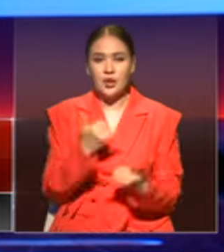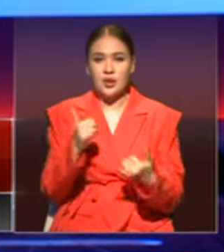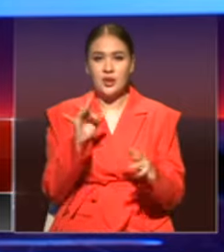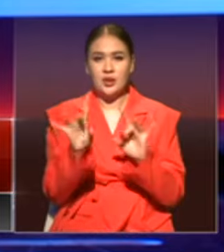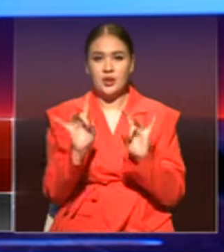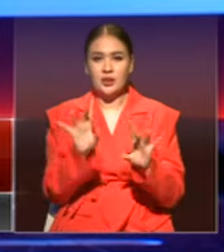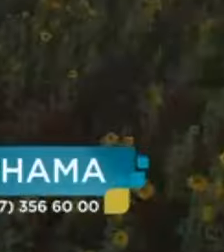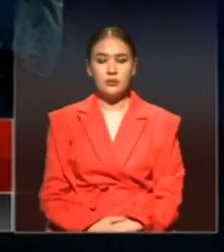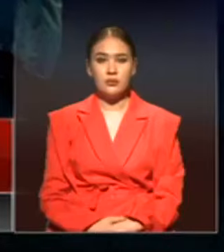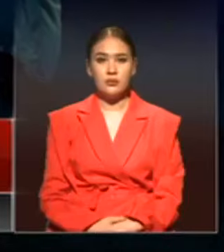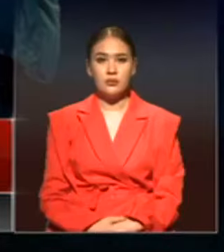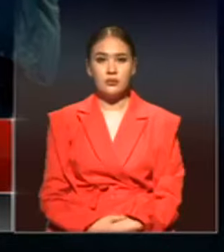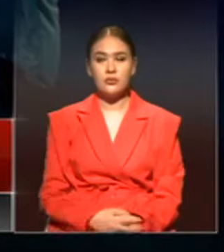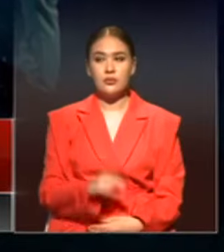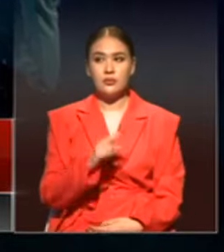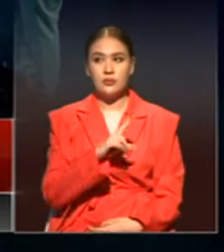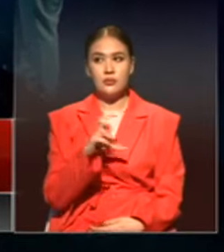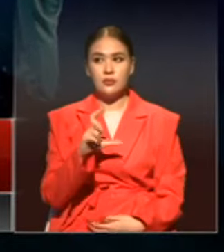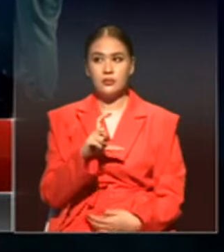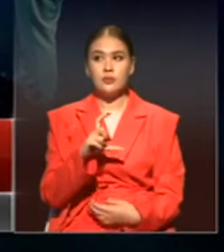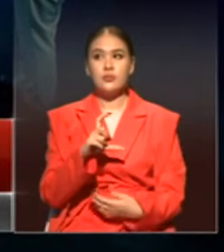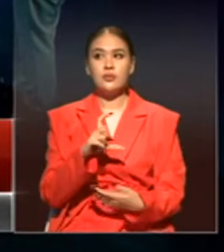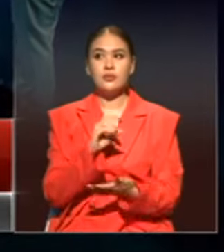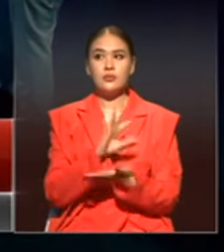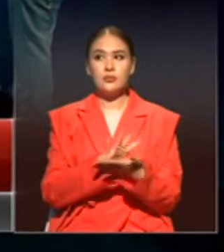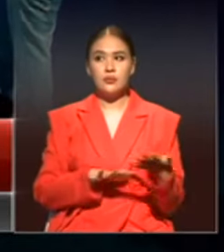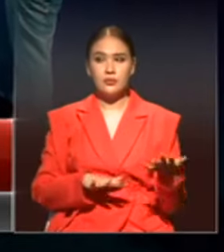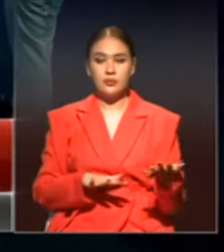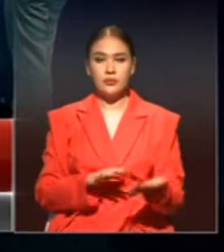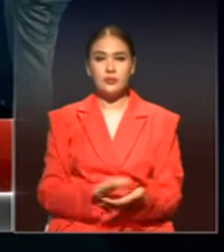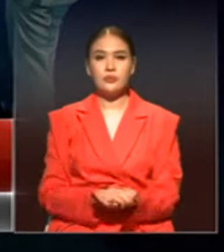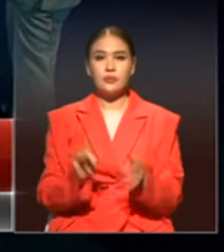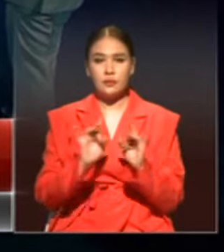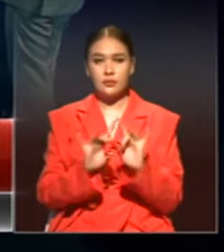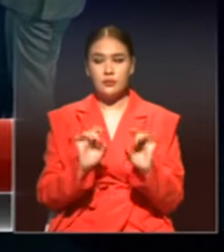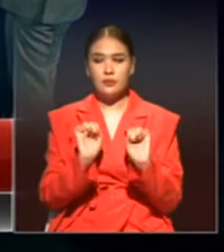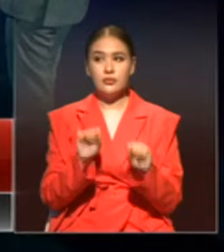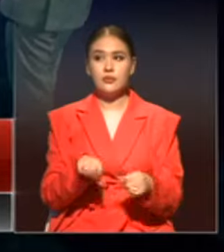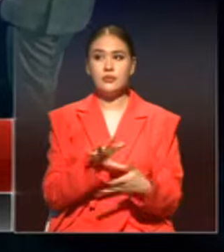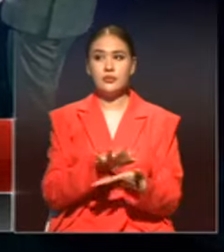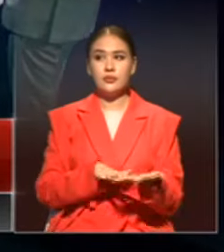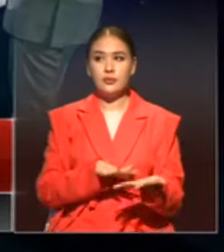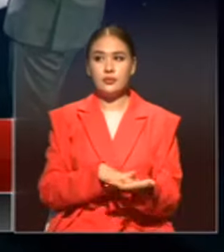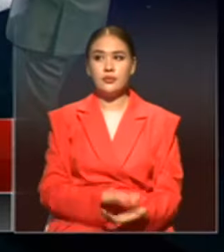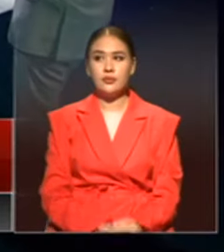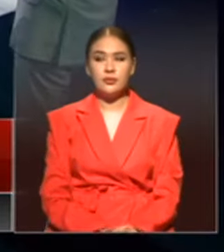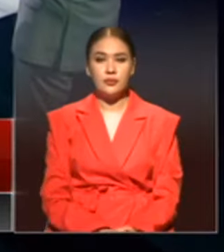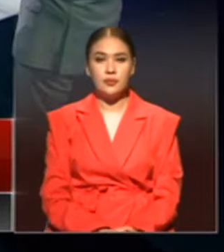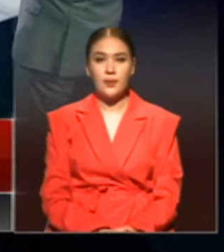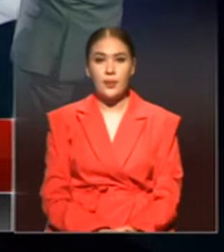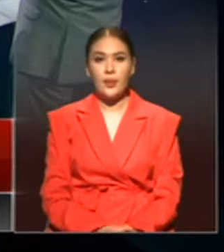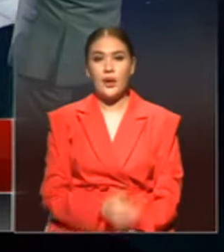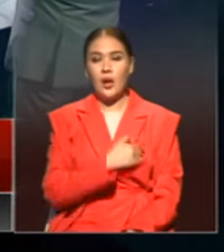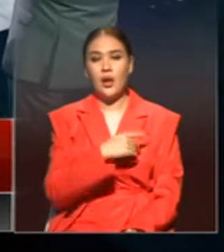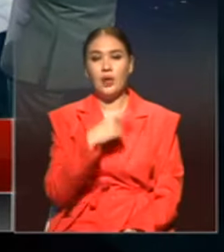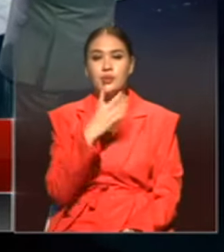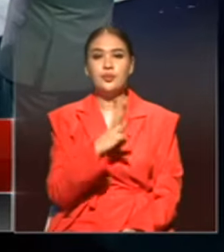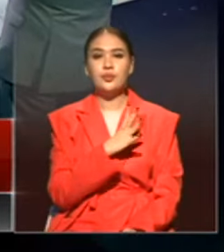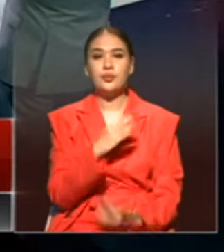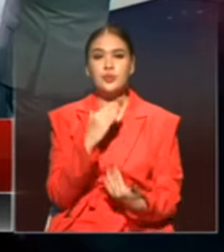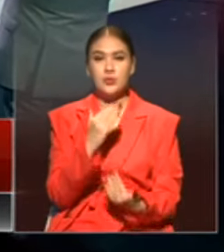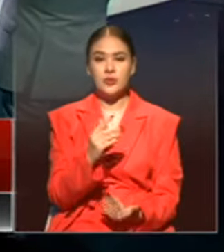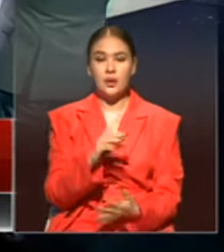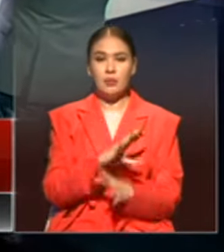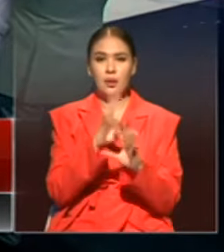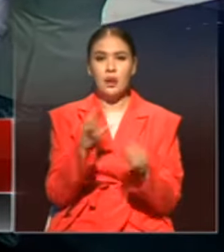жалғастырамыз. Келе эфирдеміз. Айта берсеңіз болады ойыңызды. Жаңа айтайын дегенім ғой, барлығы жаңа айтасыз ғой,